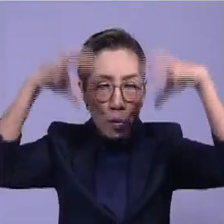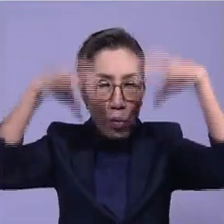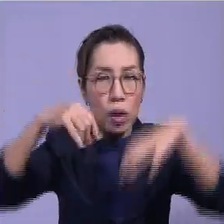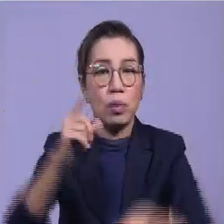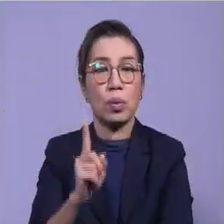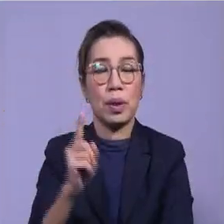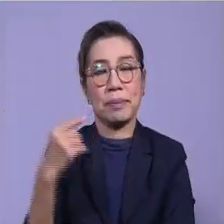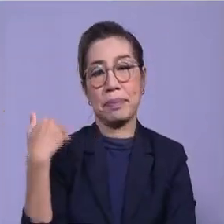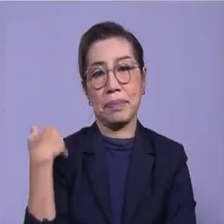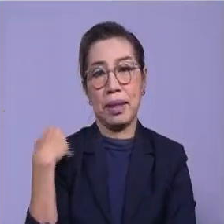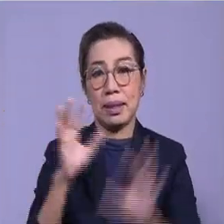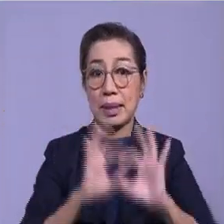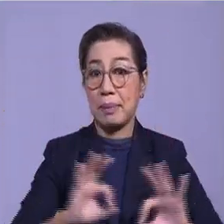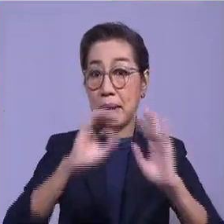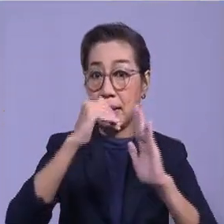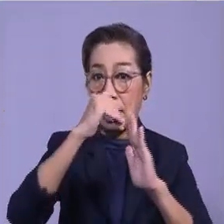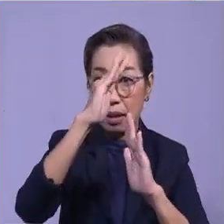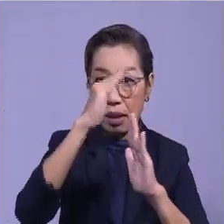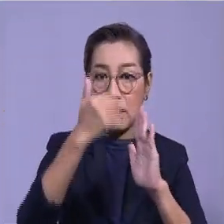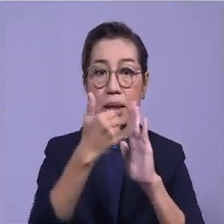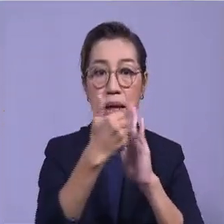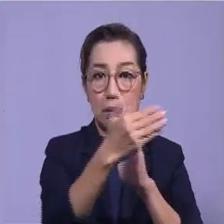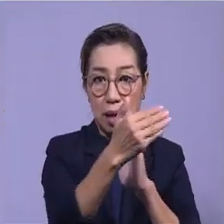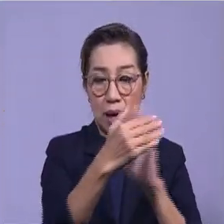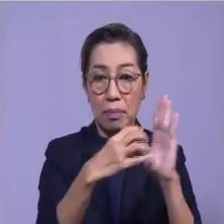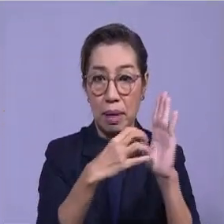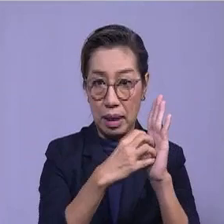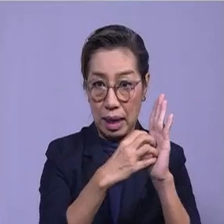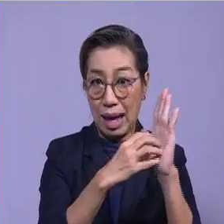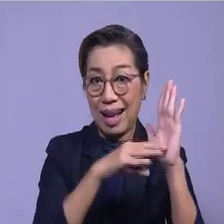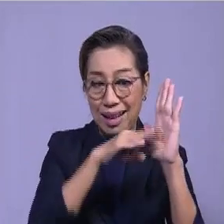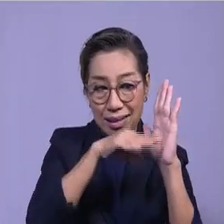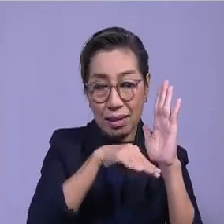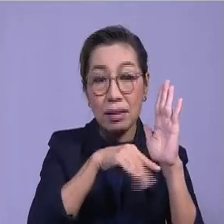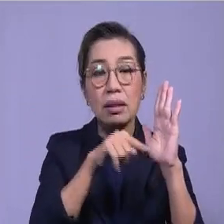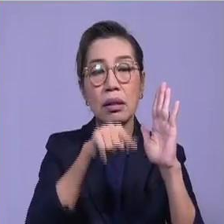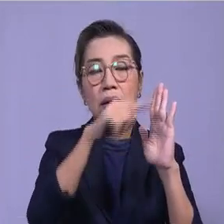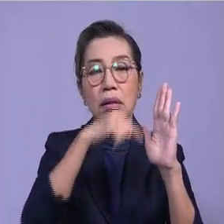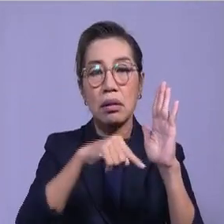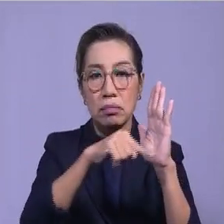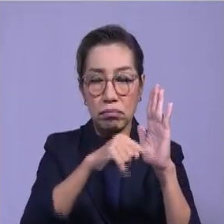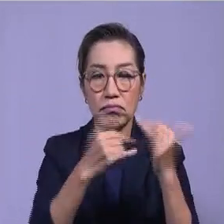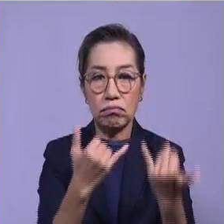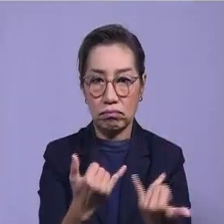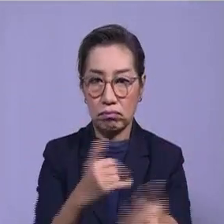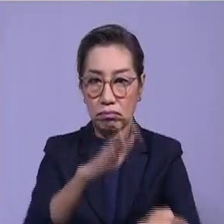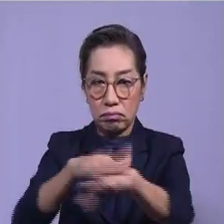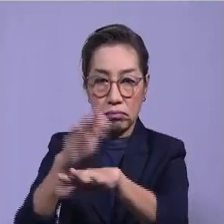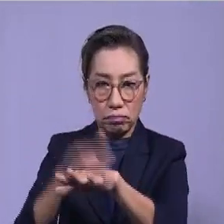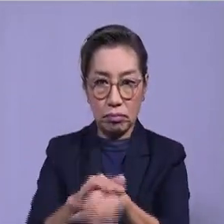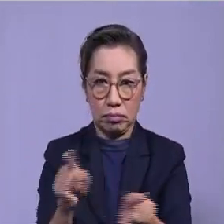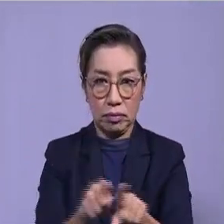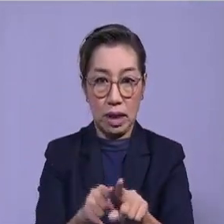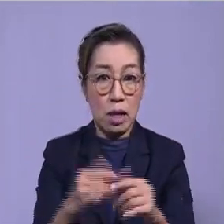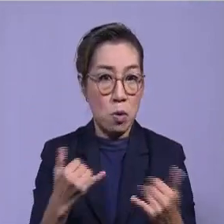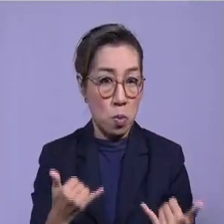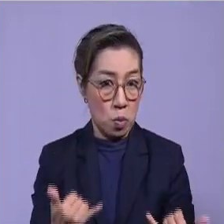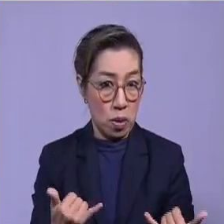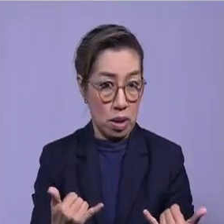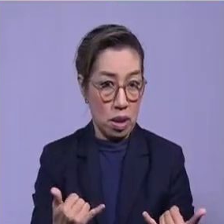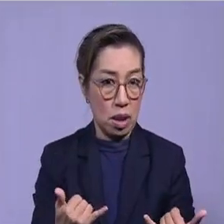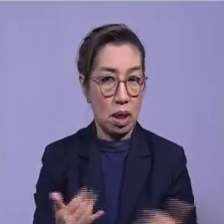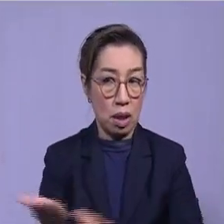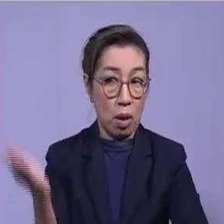โดยเฉพาะในพื้นที่ภาคเหนือภาคมีสารภาคกลางตอนล่างกรมอุตุนิยมวิทยายังคงไม่ต้องย้ำเตือนอยู่ว่าในช่วงวันนี้